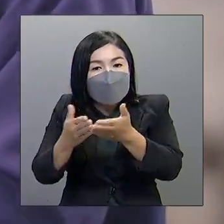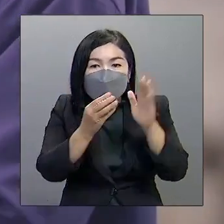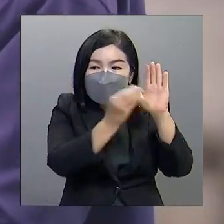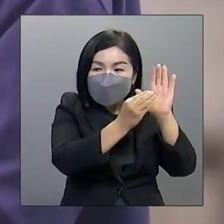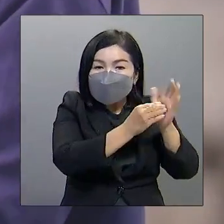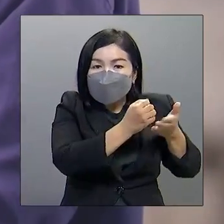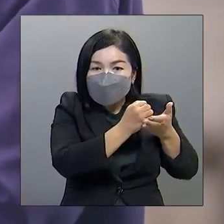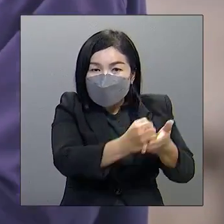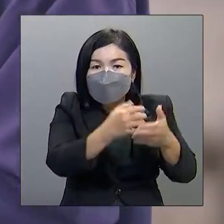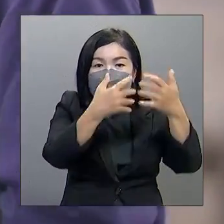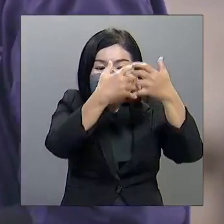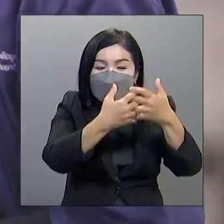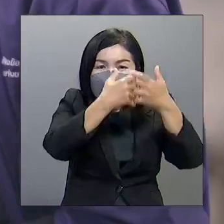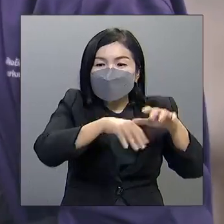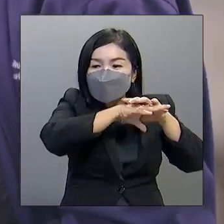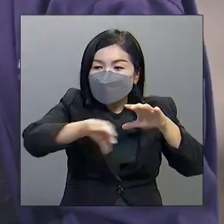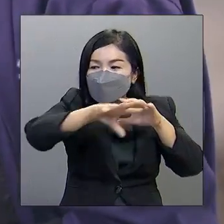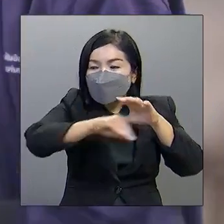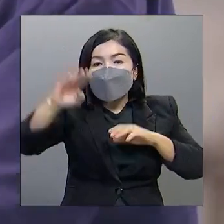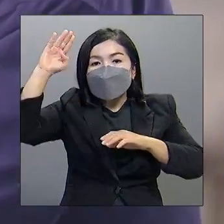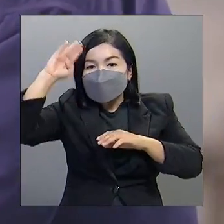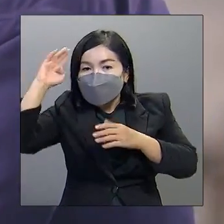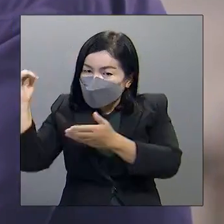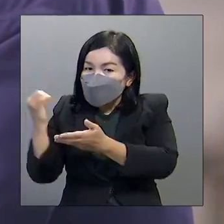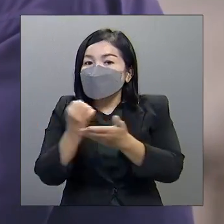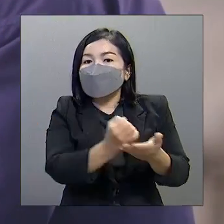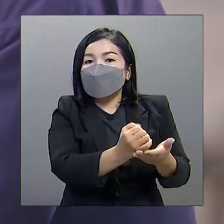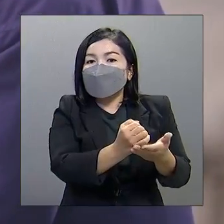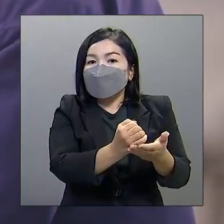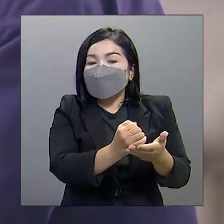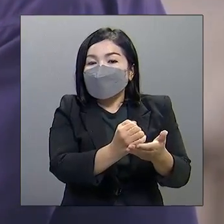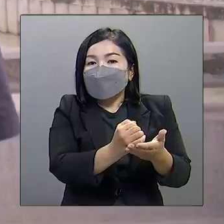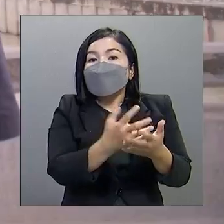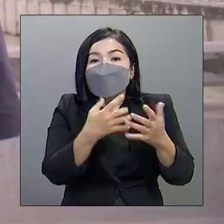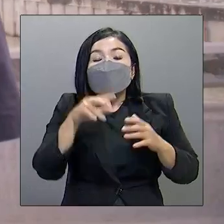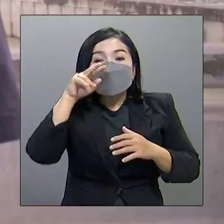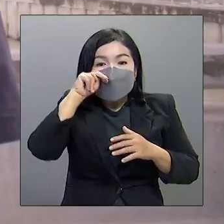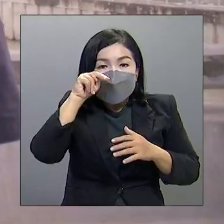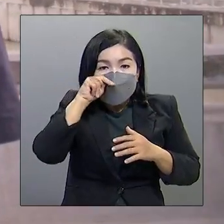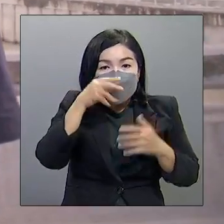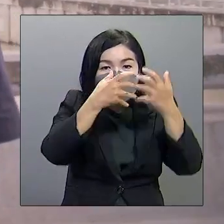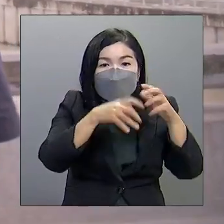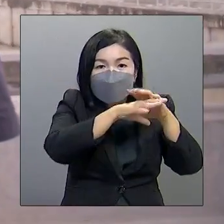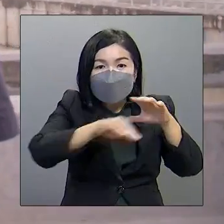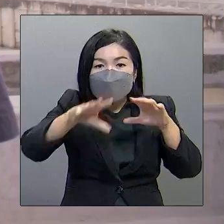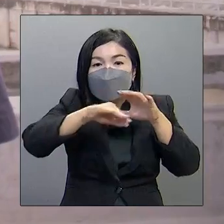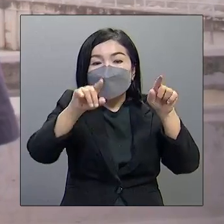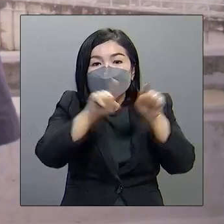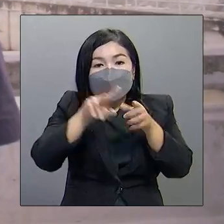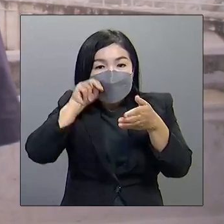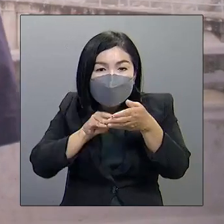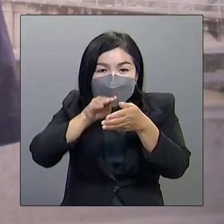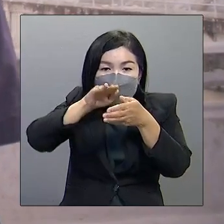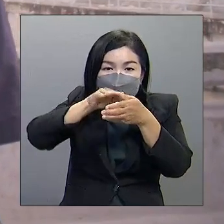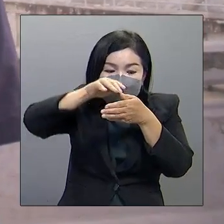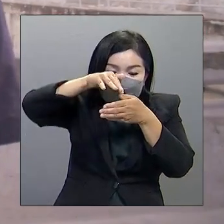องหรือแม้แต่กระทั่งเครื่องผันกันน้ำของหน่วยบัญชาการทหารพัฒนาเราเนี่ยระบายน้ำเนี่ยนะครับอยู่ที่ขอบกระทะพอน้ำมาเสร็จปุ๊บลง